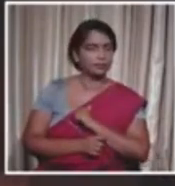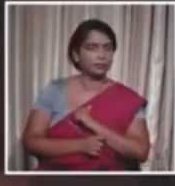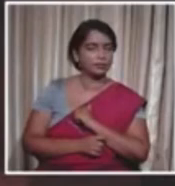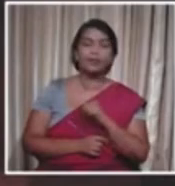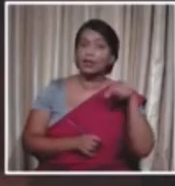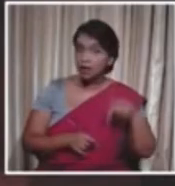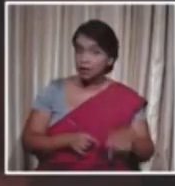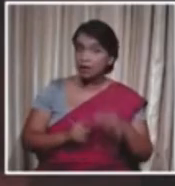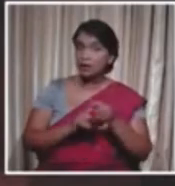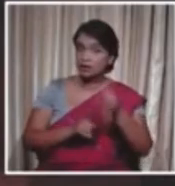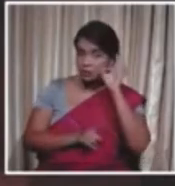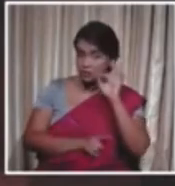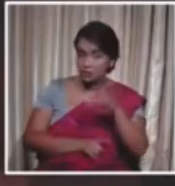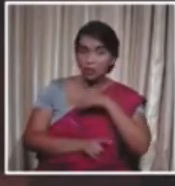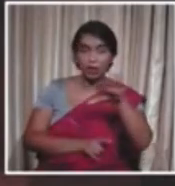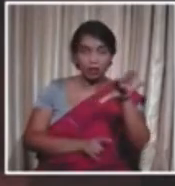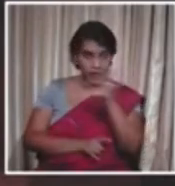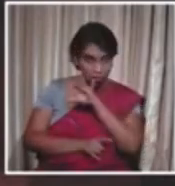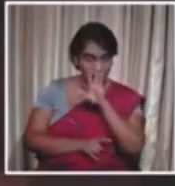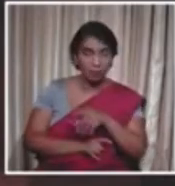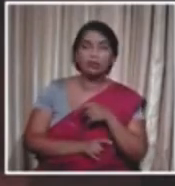අද ජනාධිපතිතුමා තෝරා ගන්නට